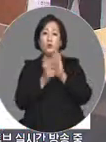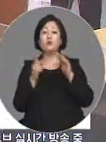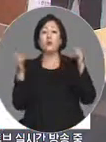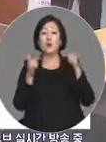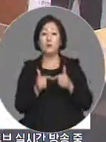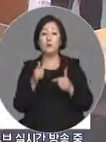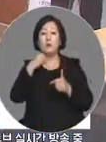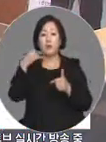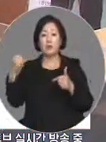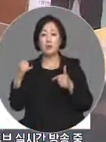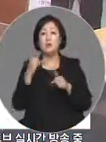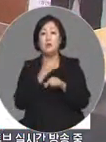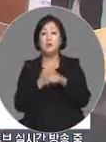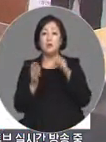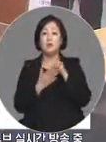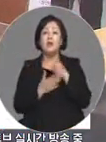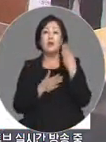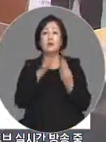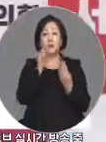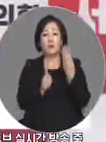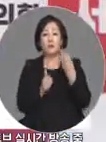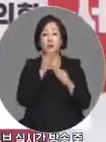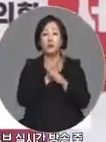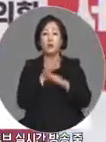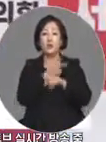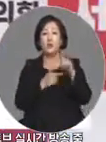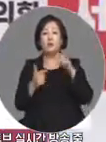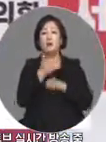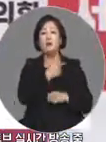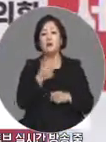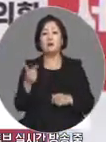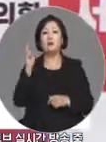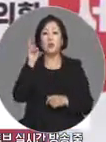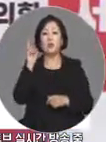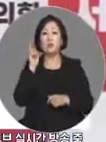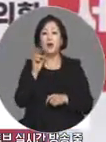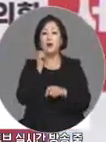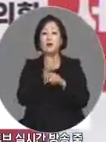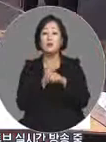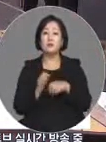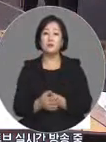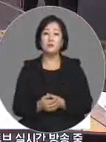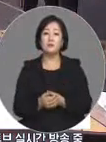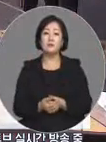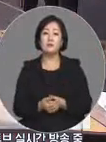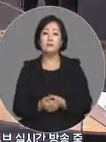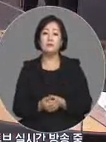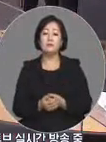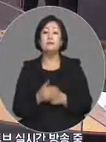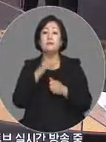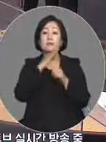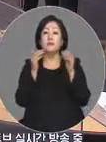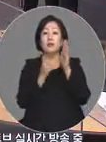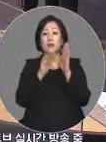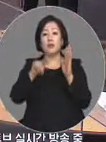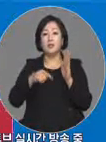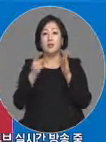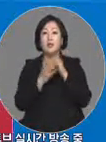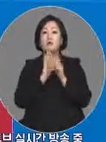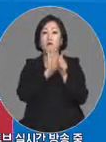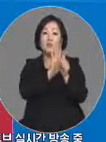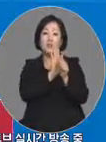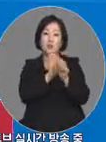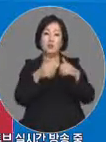받게 되는데 치열한 4파전 구도에서 적잖은 영향을 미칠 것이란 전망입니다. 컷오프된 후보들의